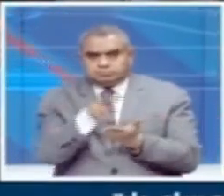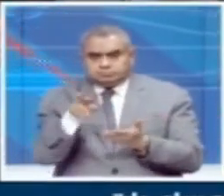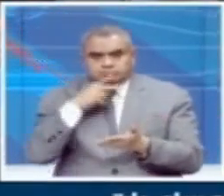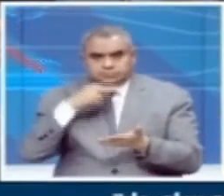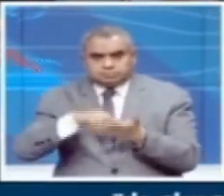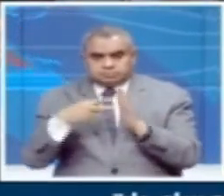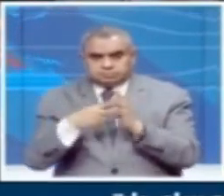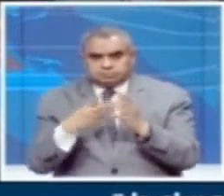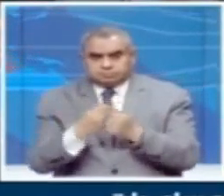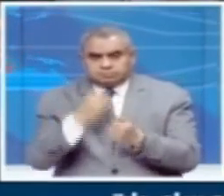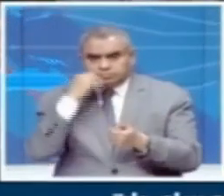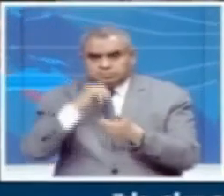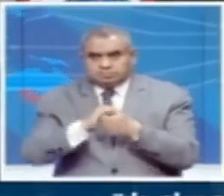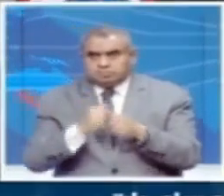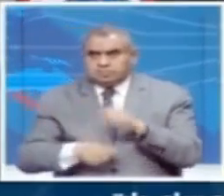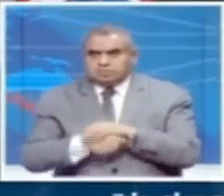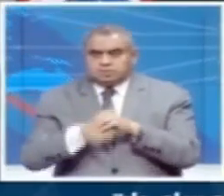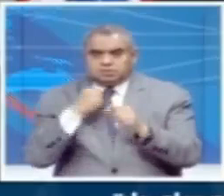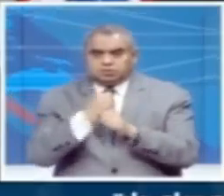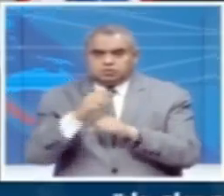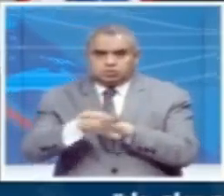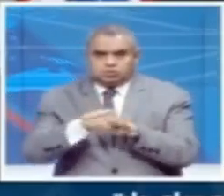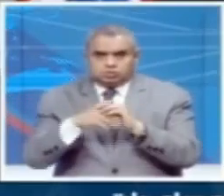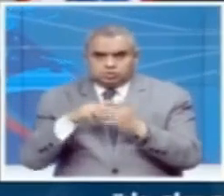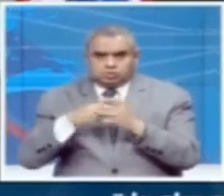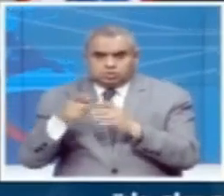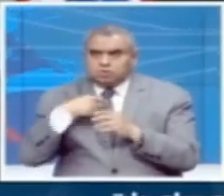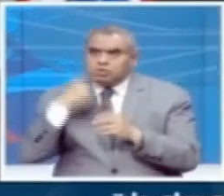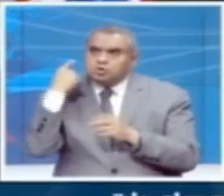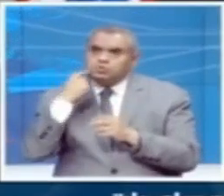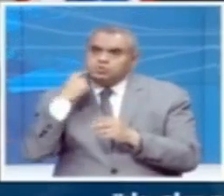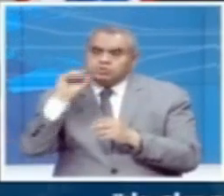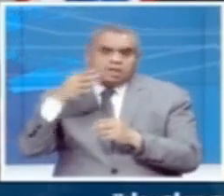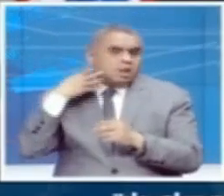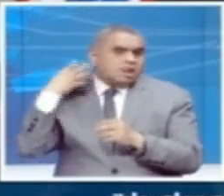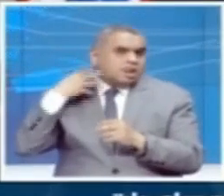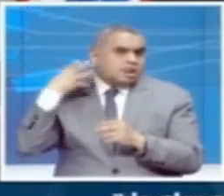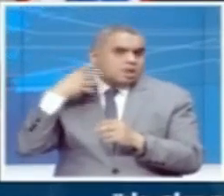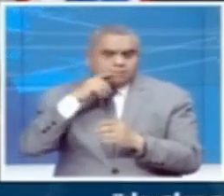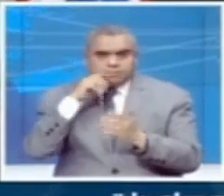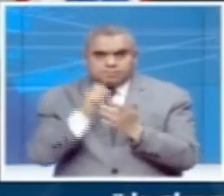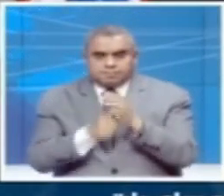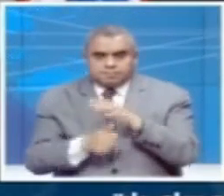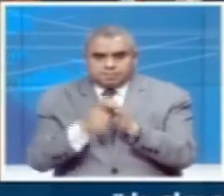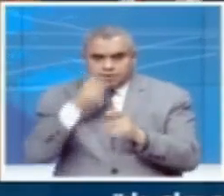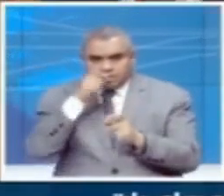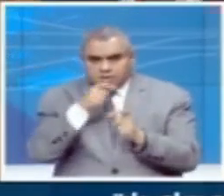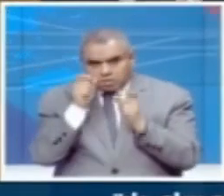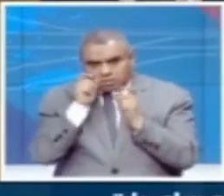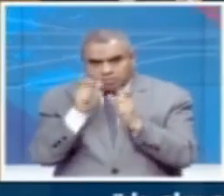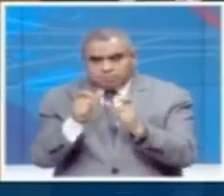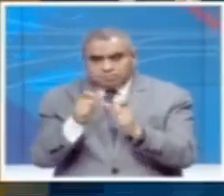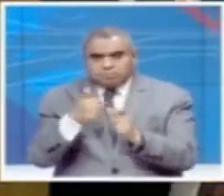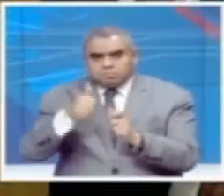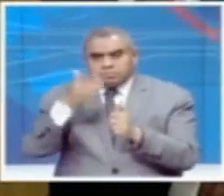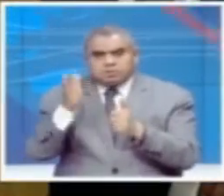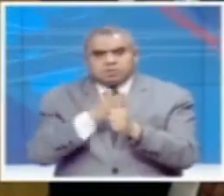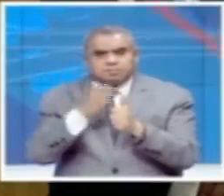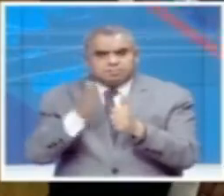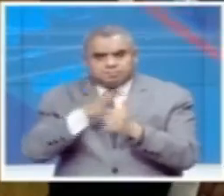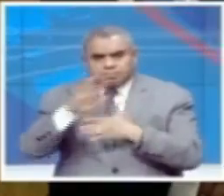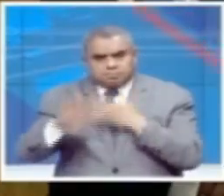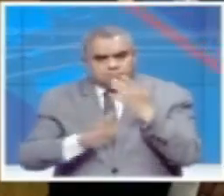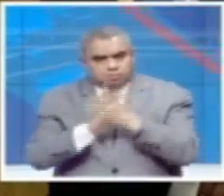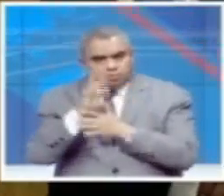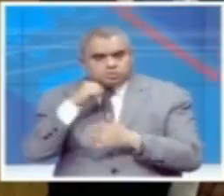الجانبين إلى تطورات الأوضاع في السودان وليبيا، ولكنها تركزت على الوضع المأساوي في